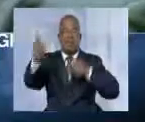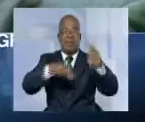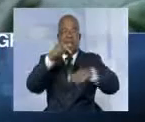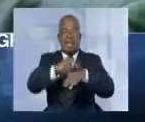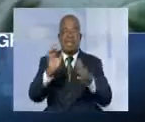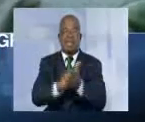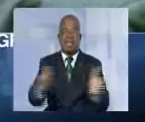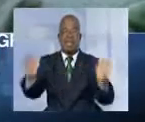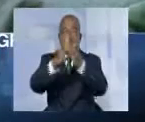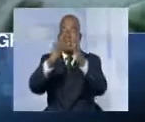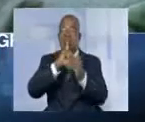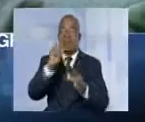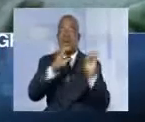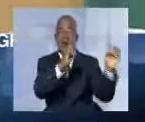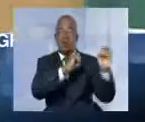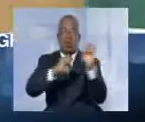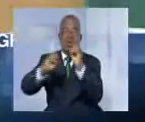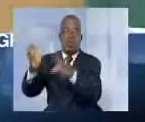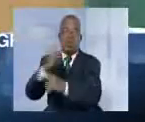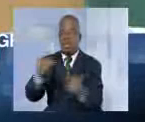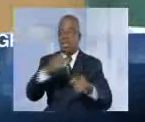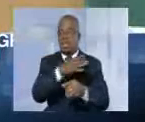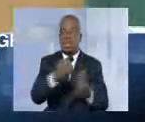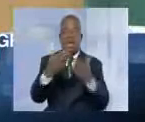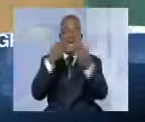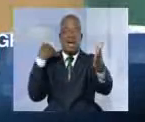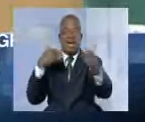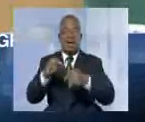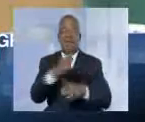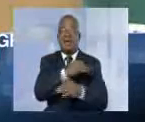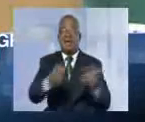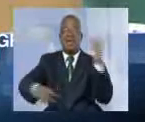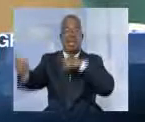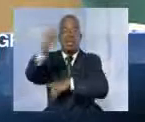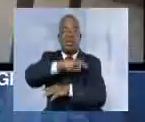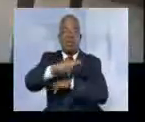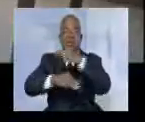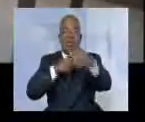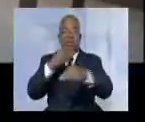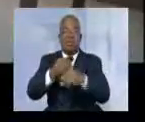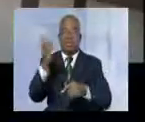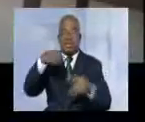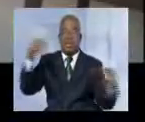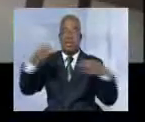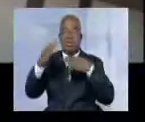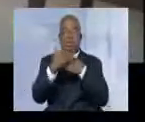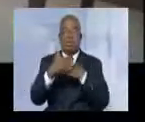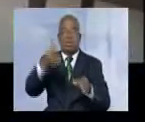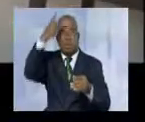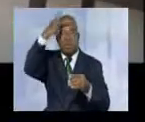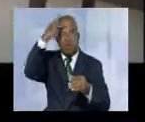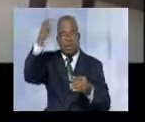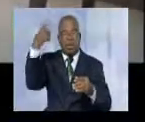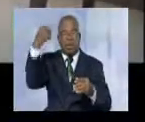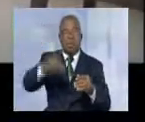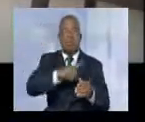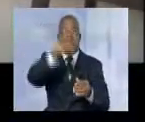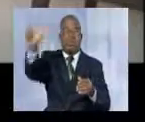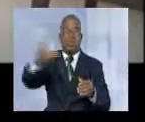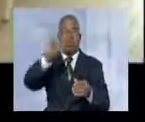est organisé en prélude à la Journée mondiale de lutte contre le paludisme prévue pour le lundi 29 novembre 2013